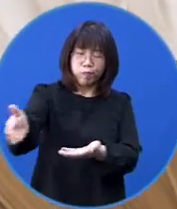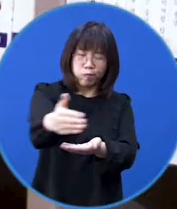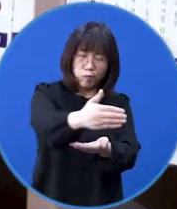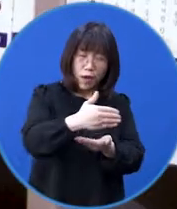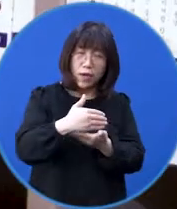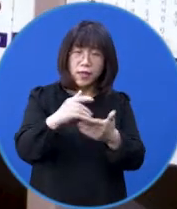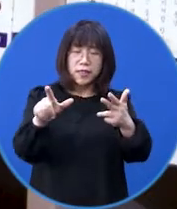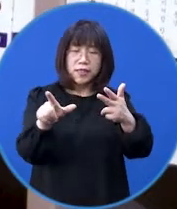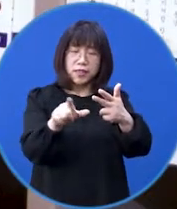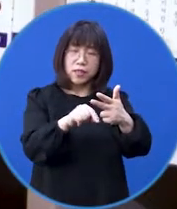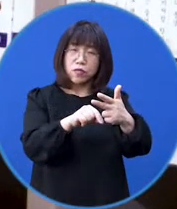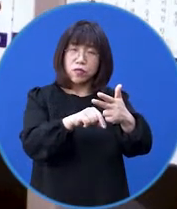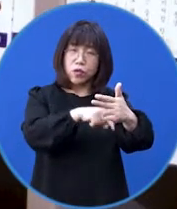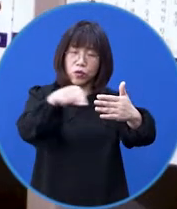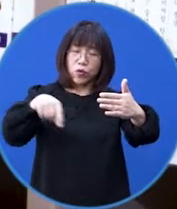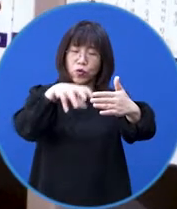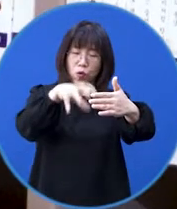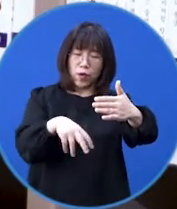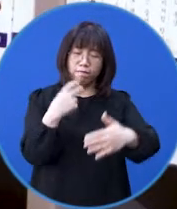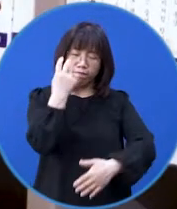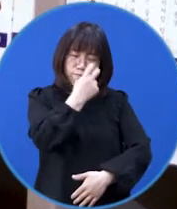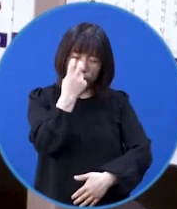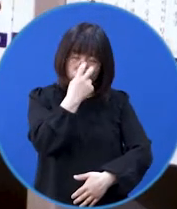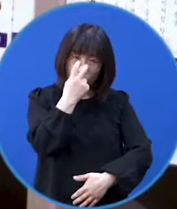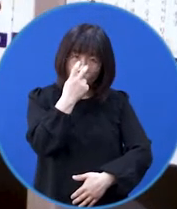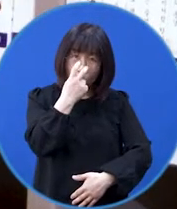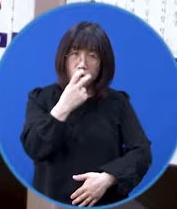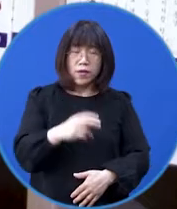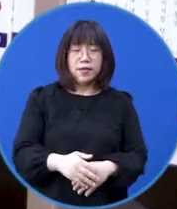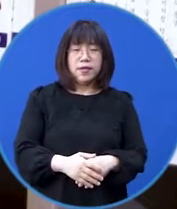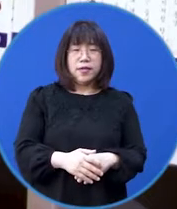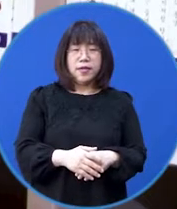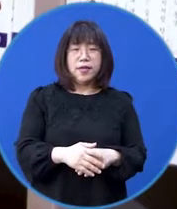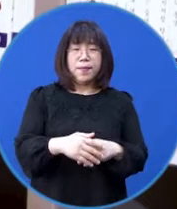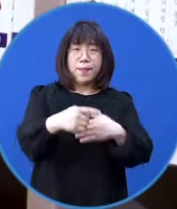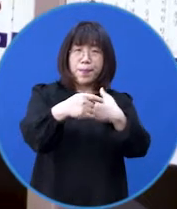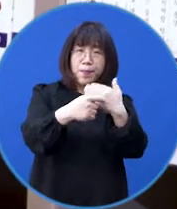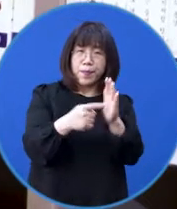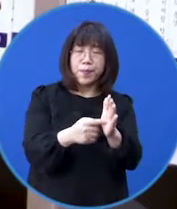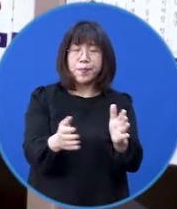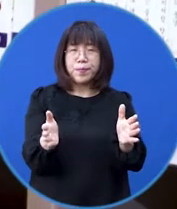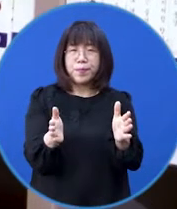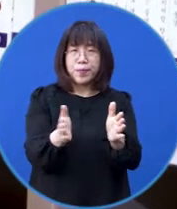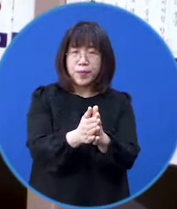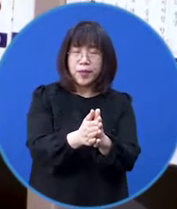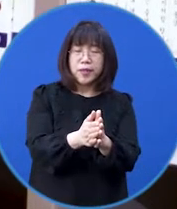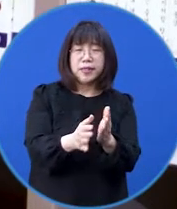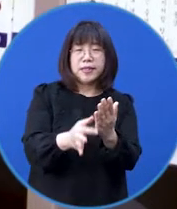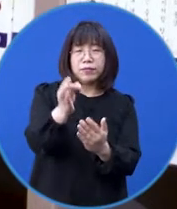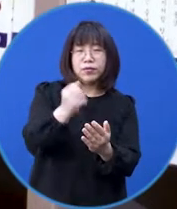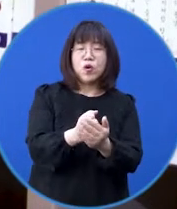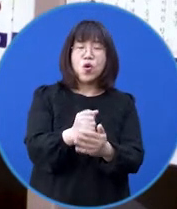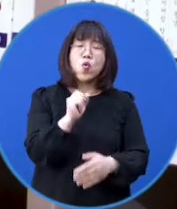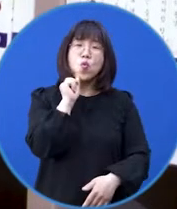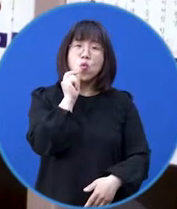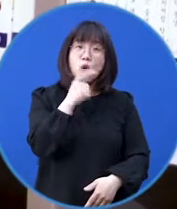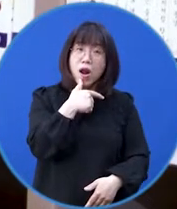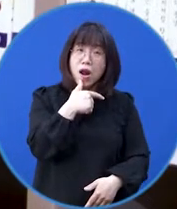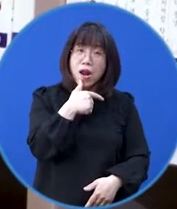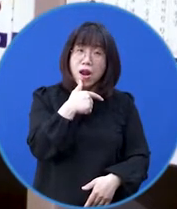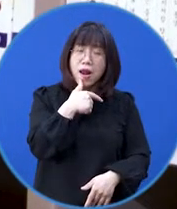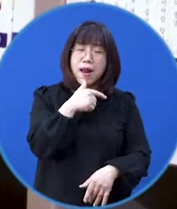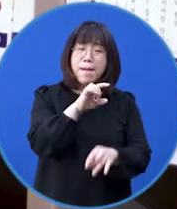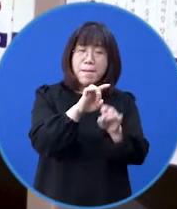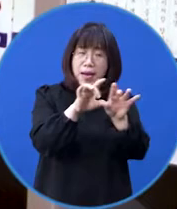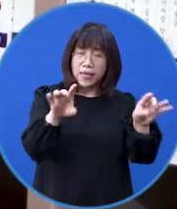제출된 작품은 7월 중 아동참여위원들의 투표와 심사를 통해 앞면과 뒷면 표지 작품 2점과